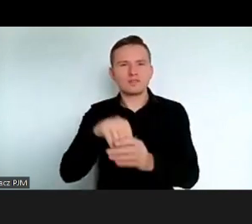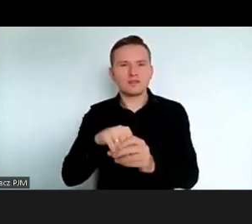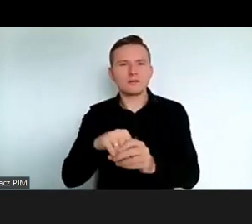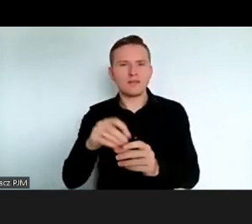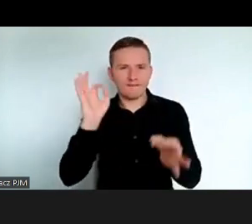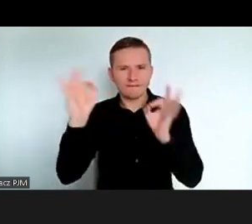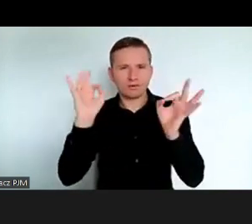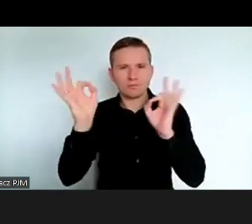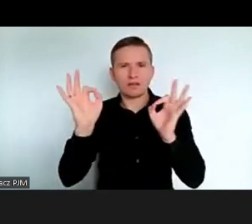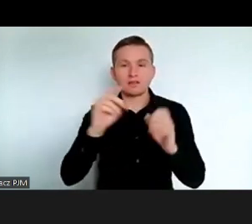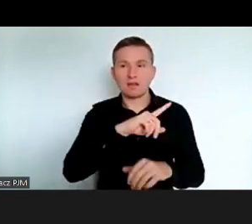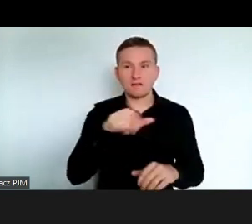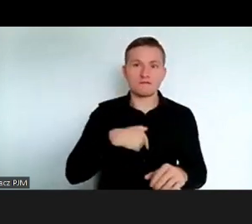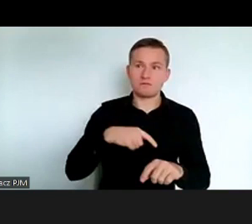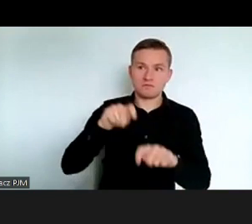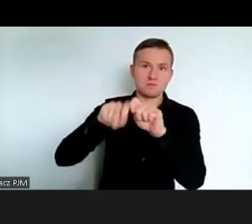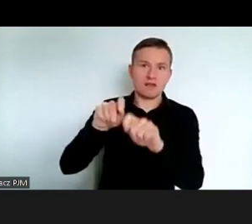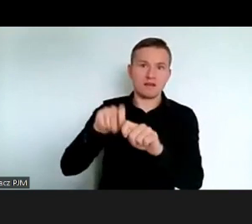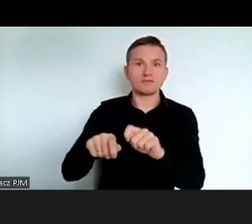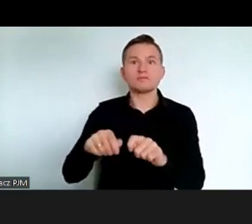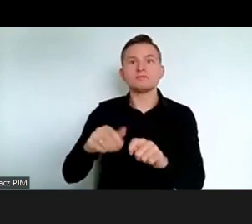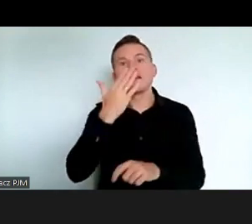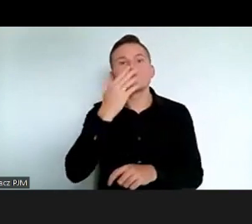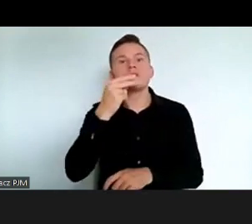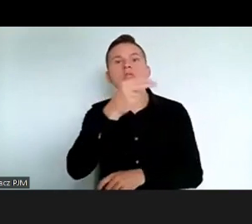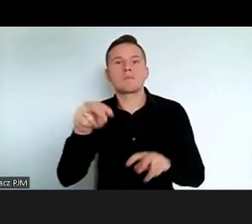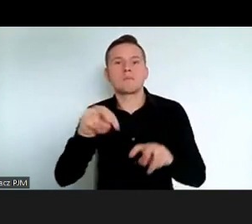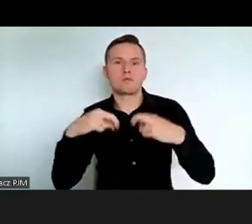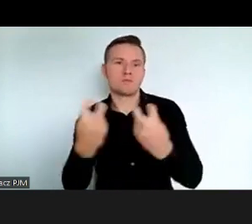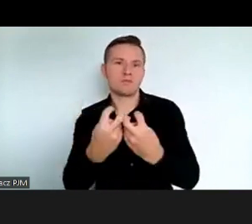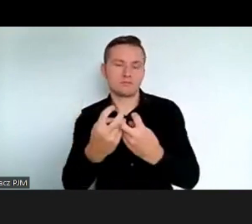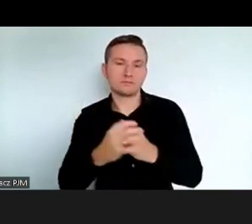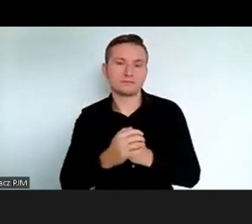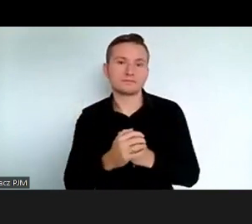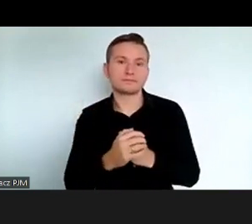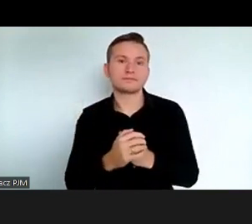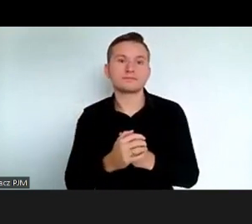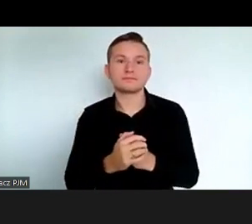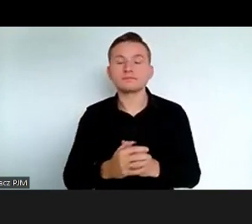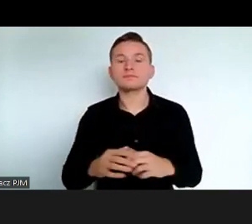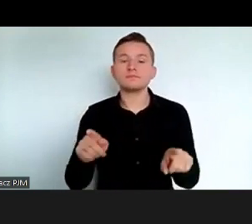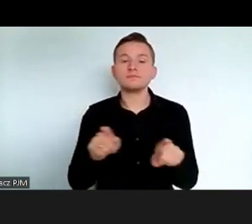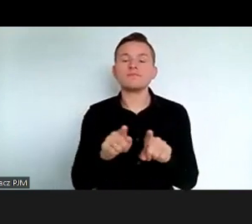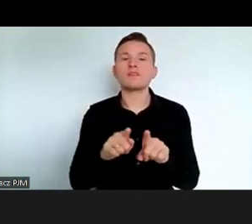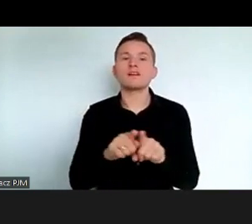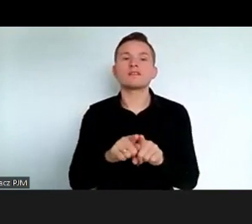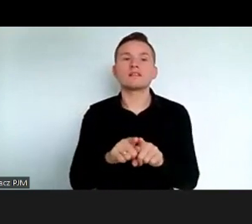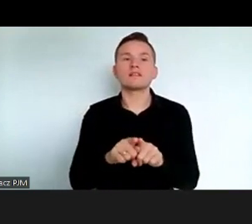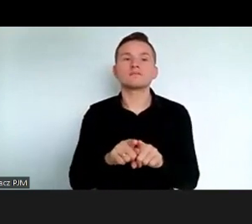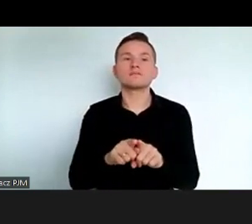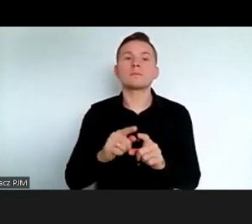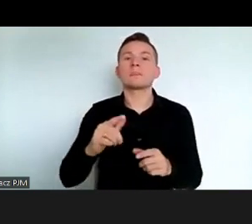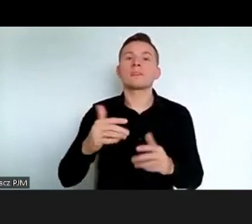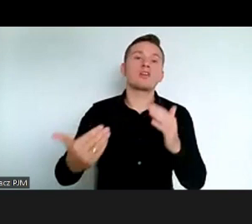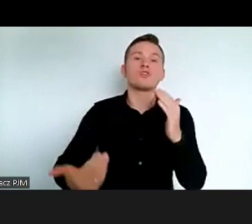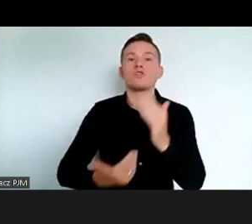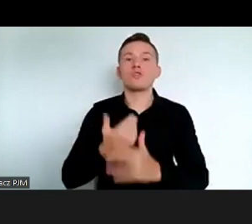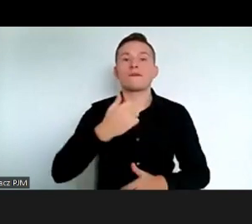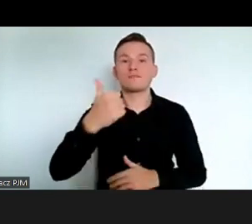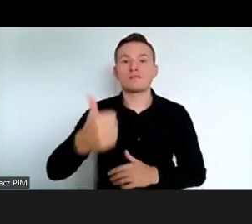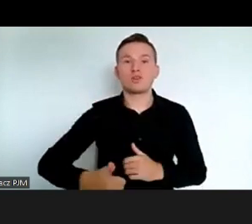będzie temat tego webinarium, a w przededniu tak naprawdę rozpoczęcia nowego roku